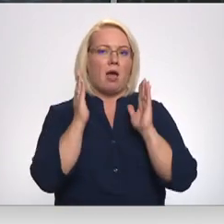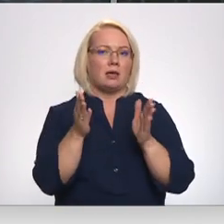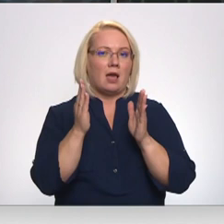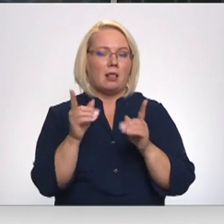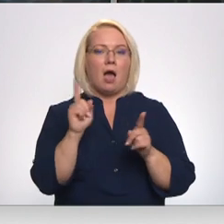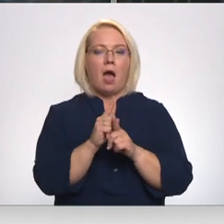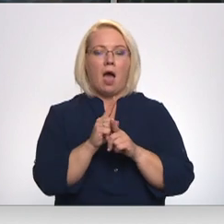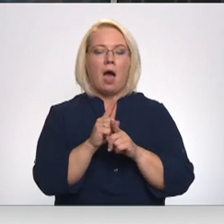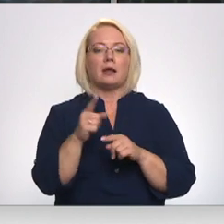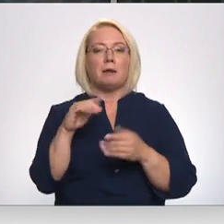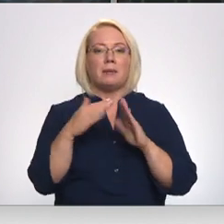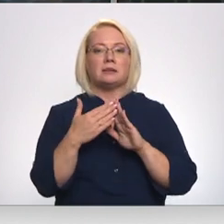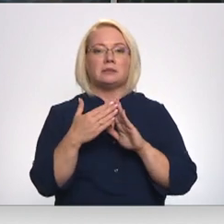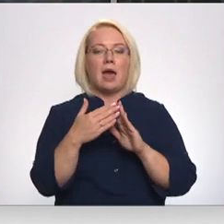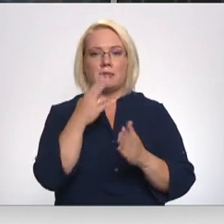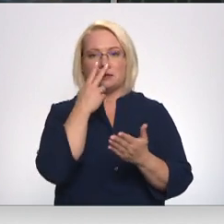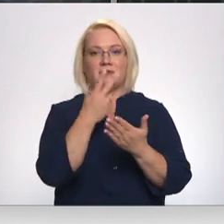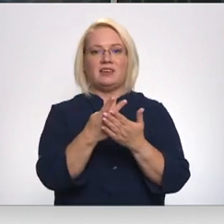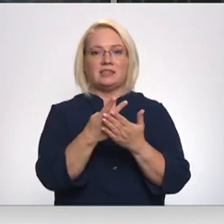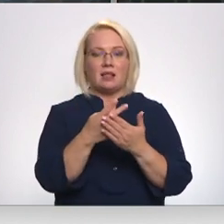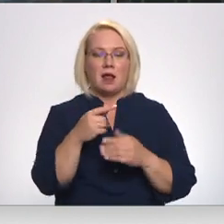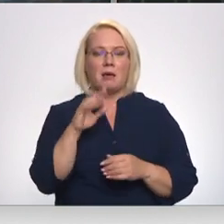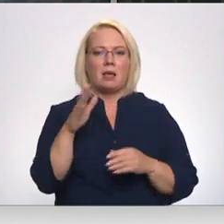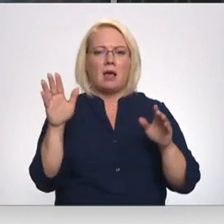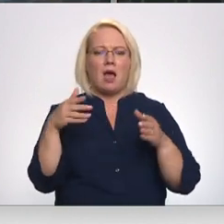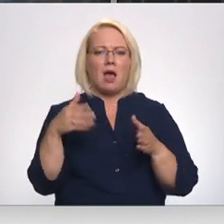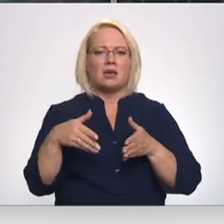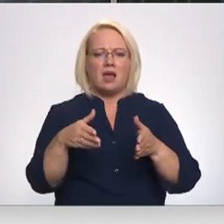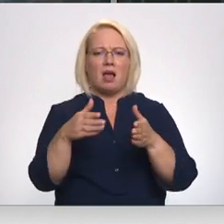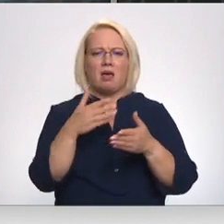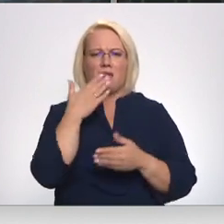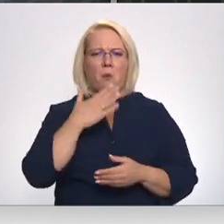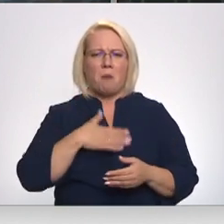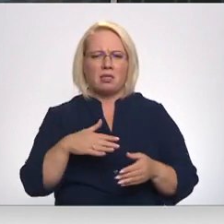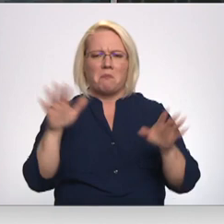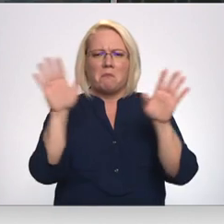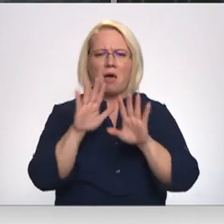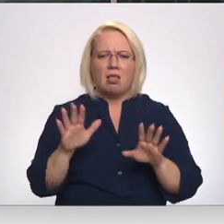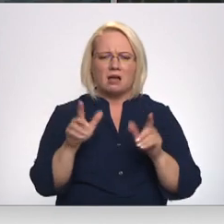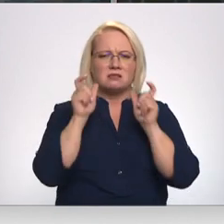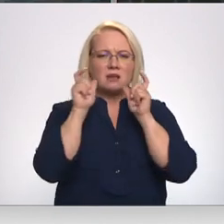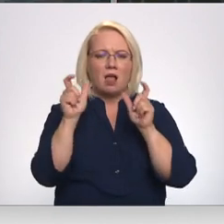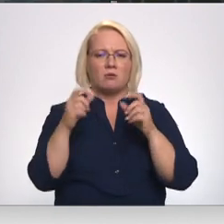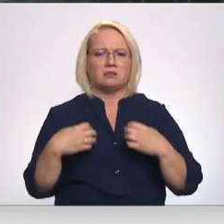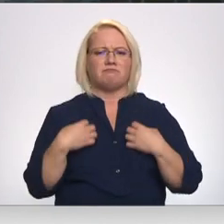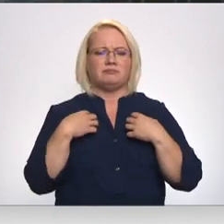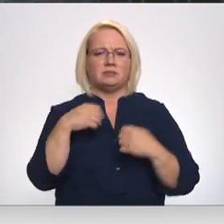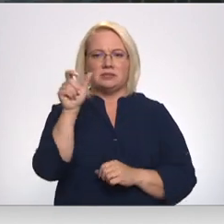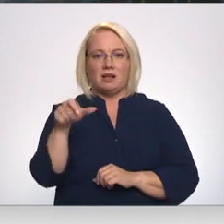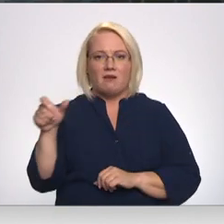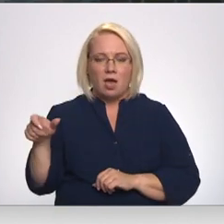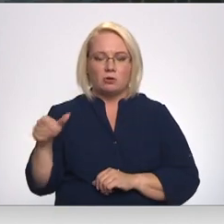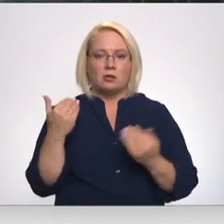pilsētas vizītkarti, lai vērstu uzmanību, ka iela kļūsi pelēka, nepatīkama, skaļa, kas atbaida cilvēkus, pat labāk